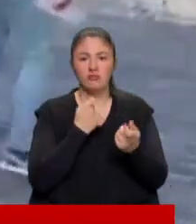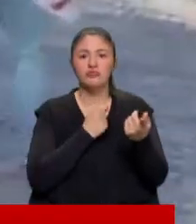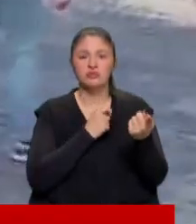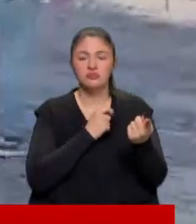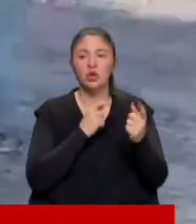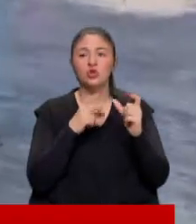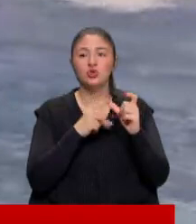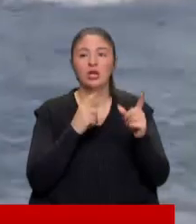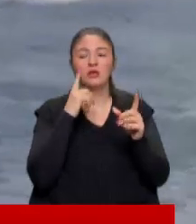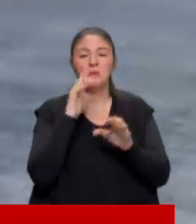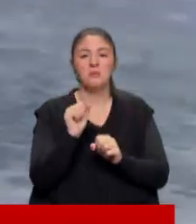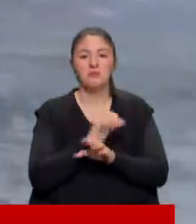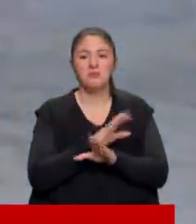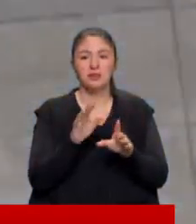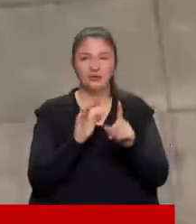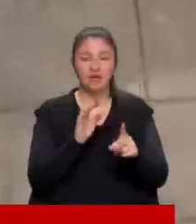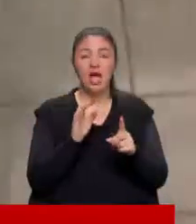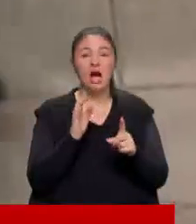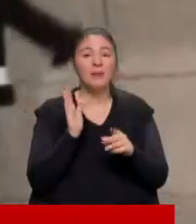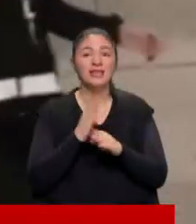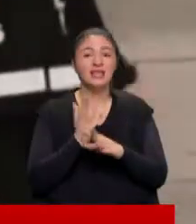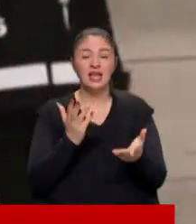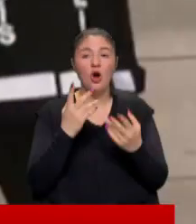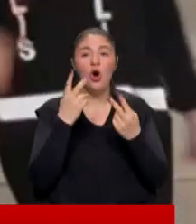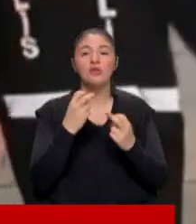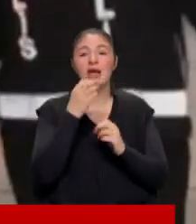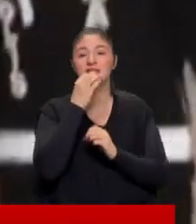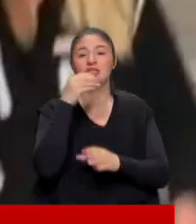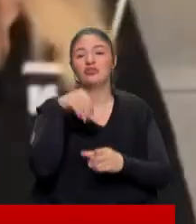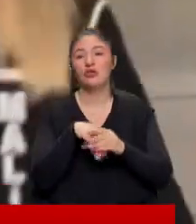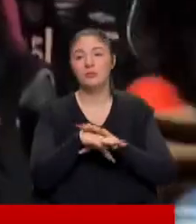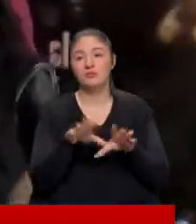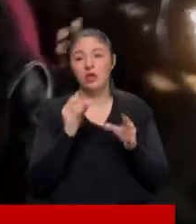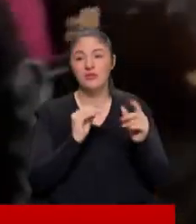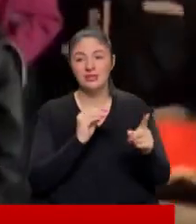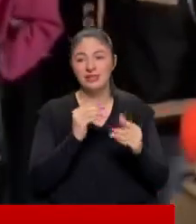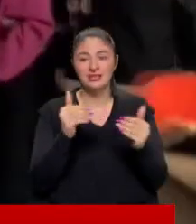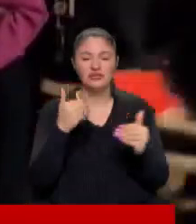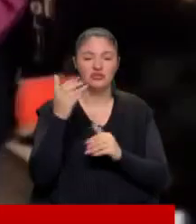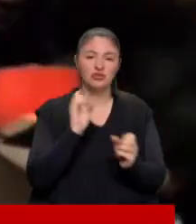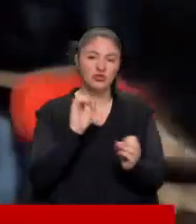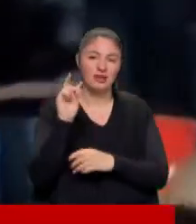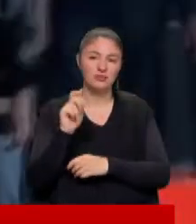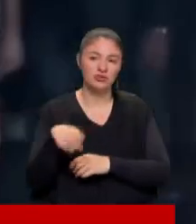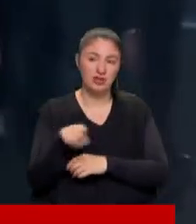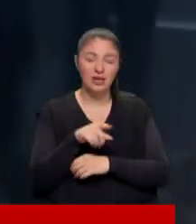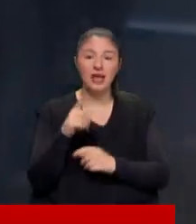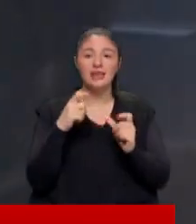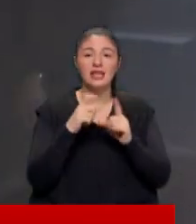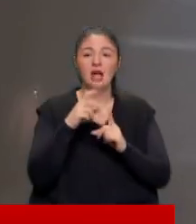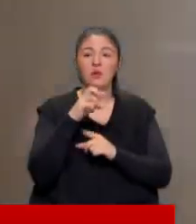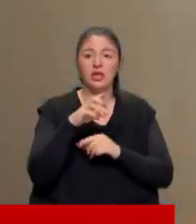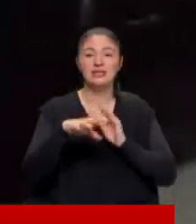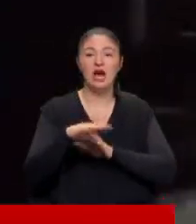çekmişti. Şule de gözaltına alındı. Ancak sebebi oturma izninin sona ermiş olması. Sınır dışı edilecekler. Dilan Polat